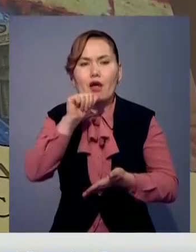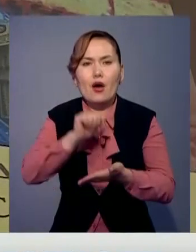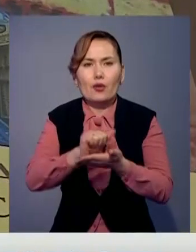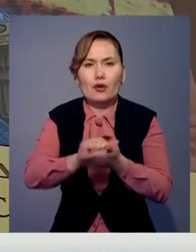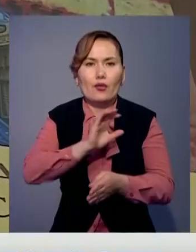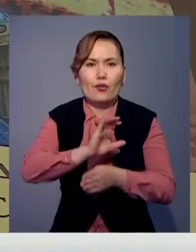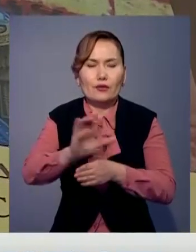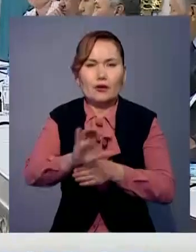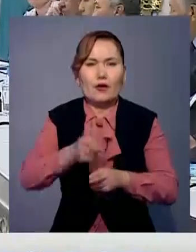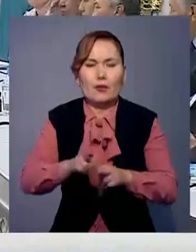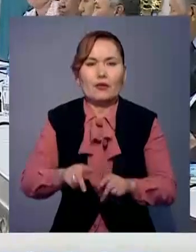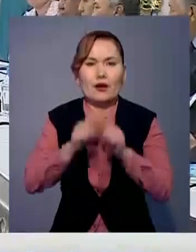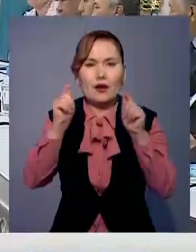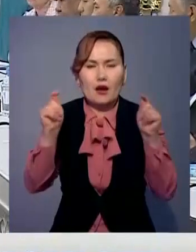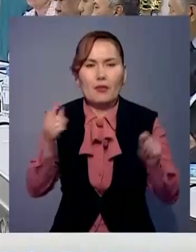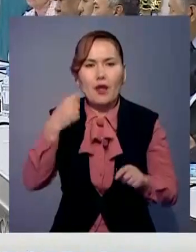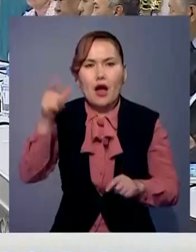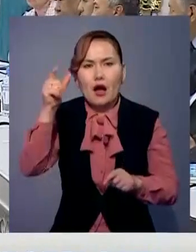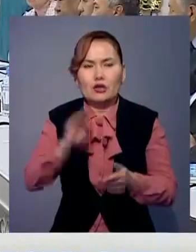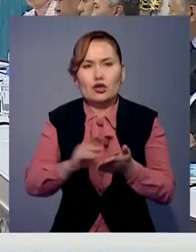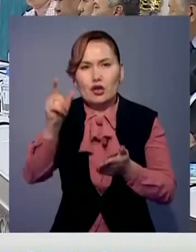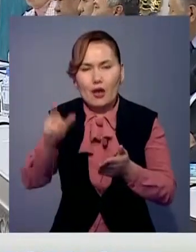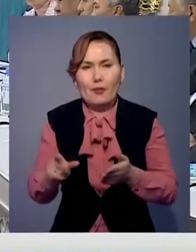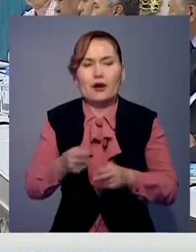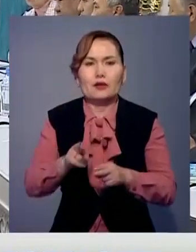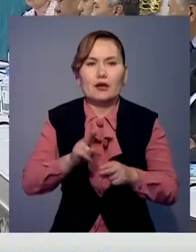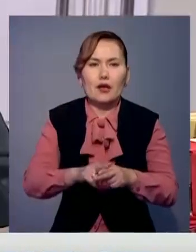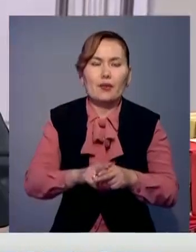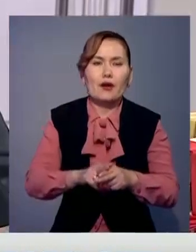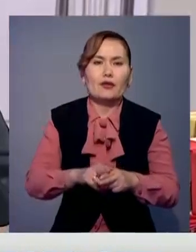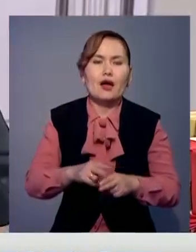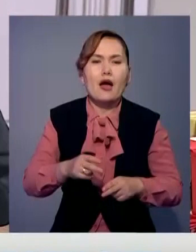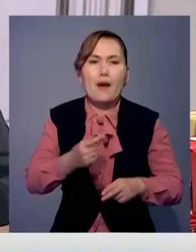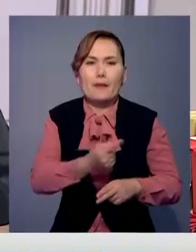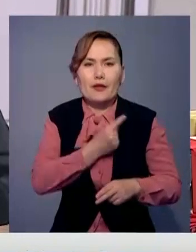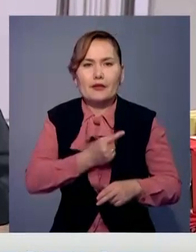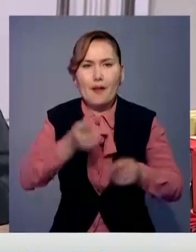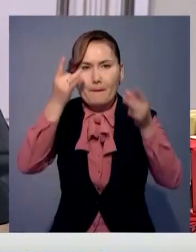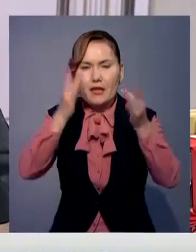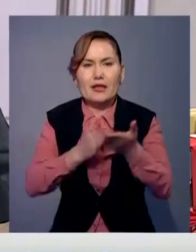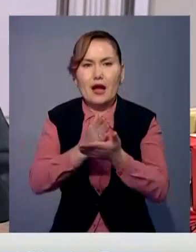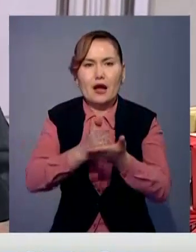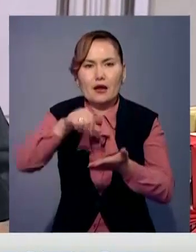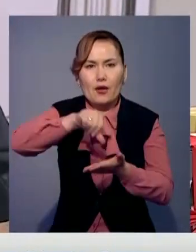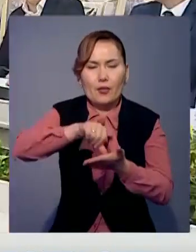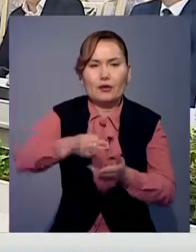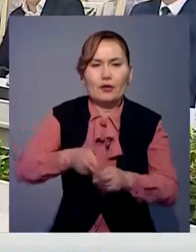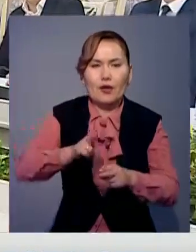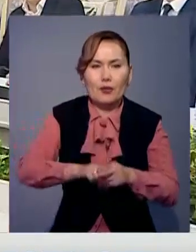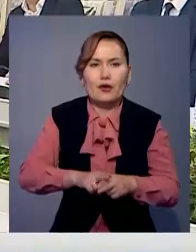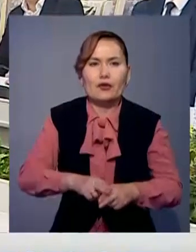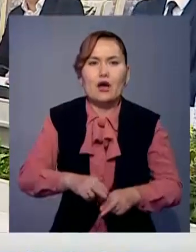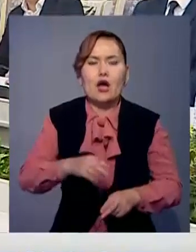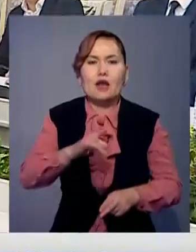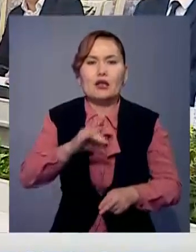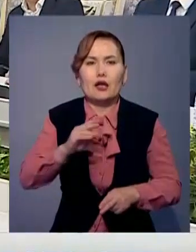шықты. Презентацияға белгілі ақын жазушылар, театр мен әдебиет сыншылары және мәдени қайраткерлер қатысты. Ал әдебиет танушы Гүлзада